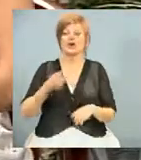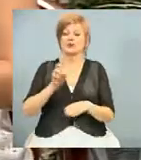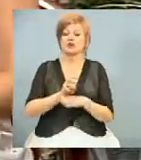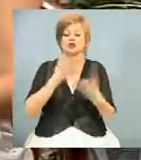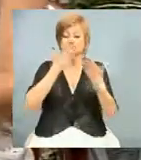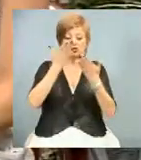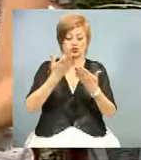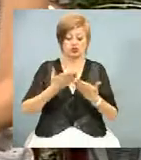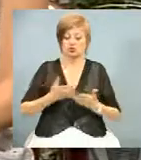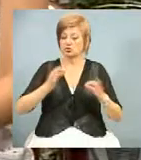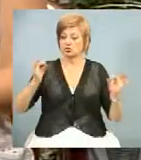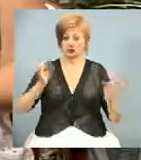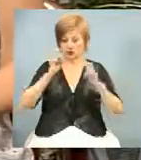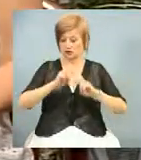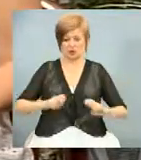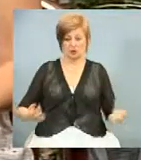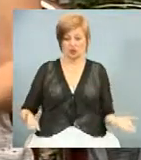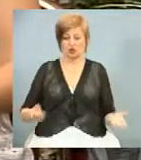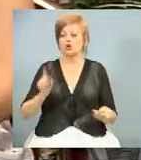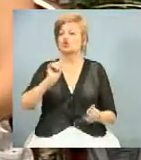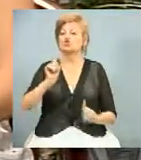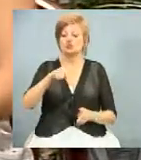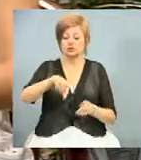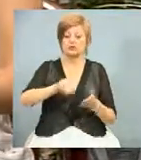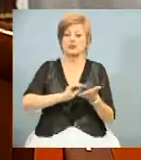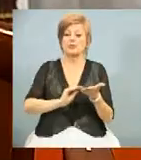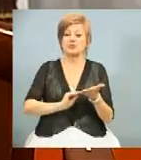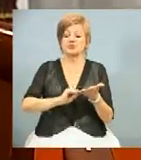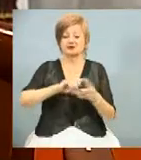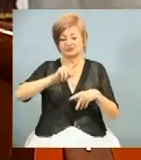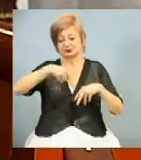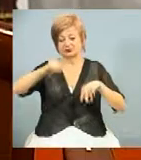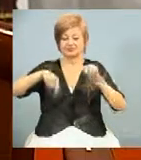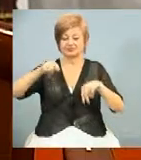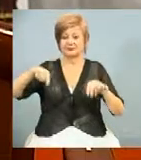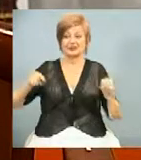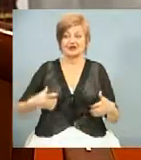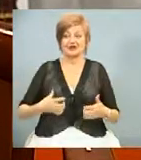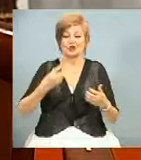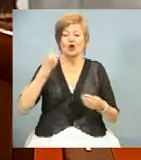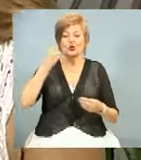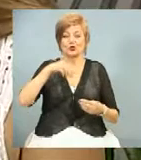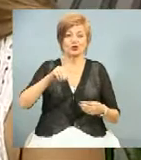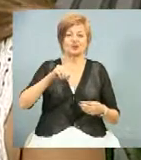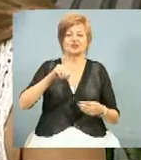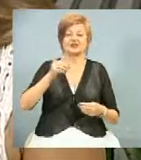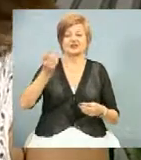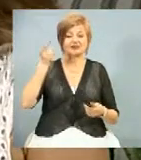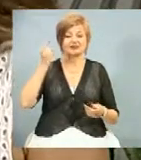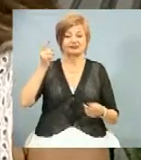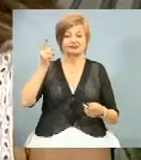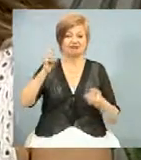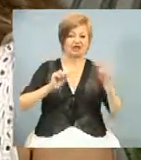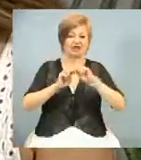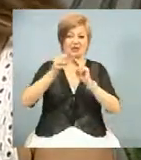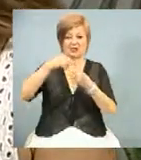і взагалі нічого не розбираюсь. Що там написано, взагалі якісь такі каракулі. Простіше вже вивчити єгипетські єрогліфи, аніж те, що написав мені